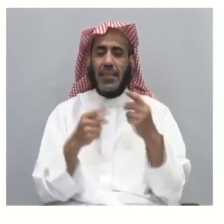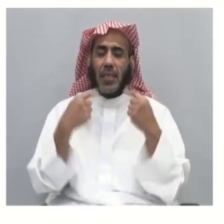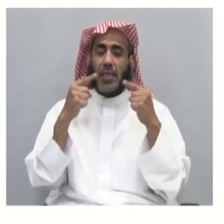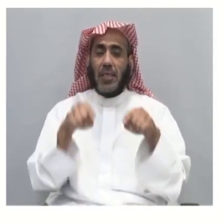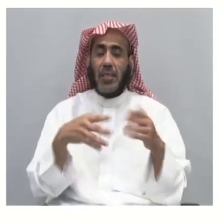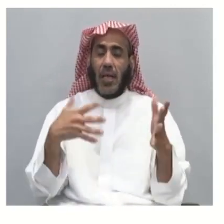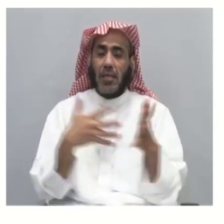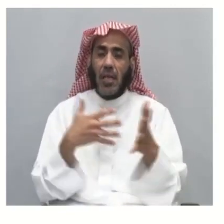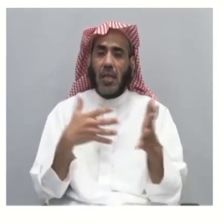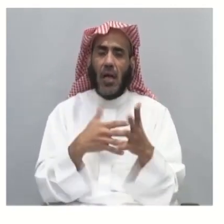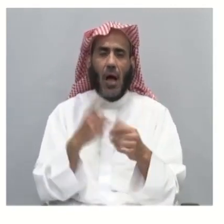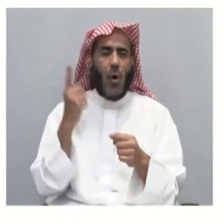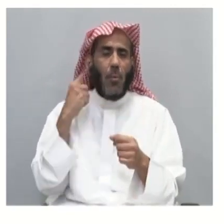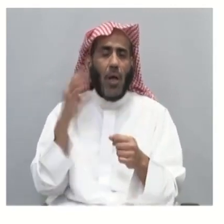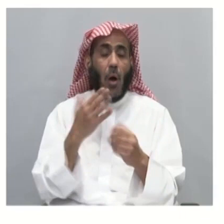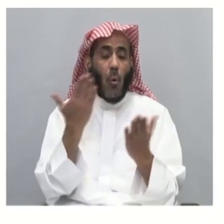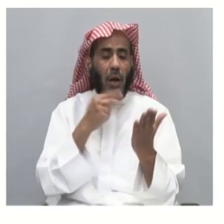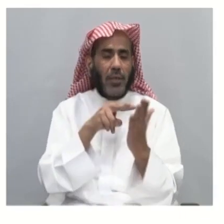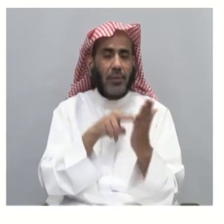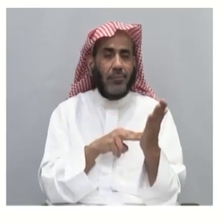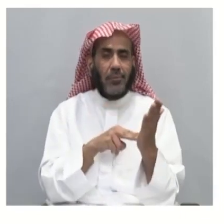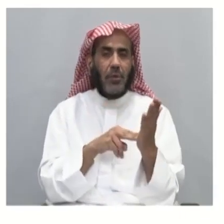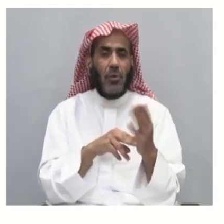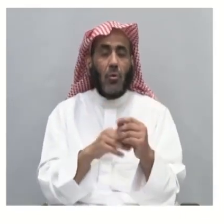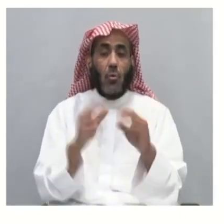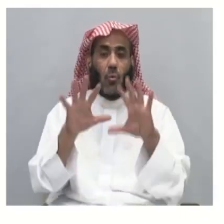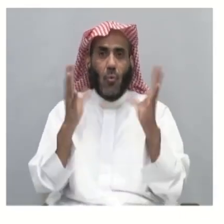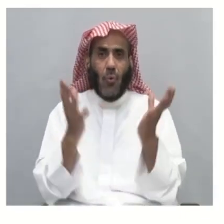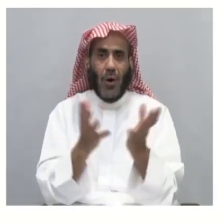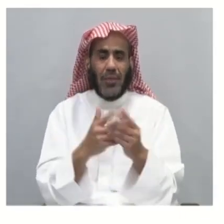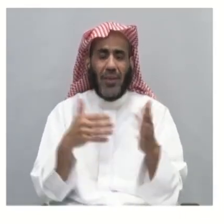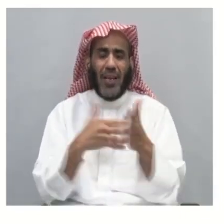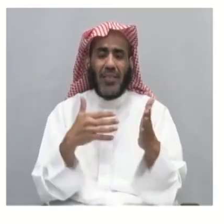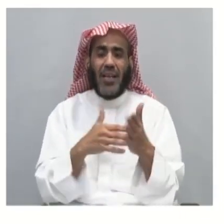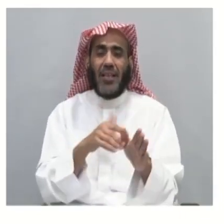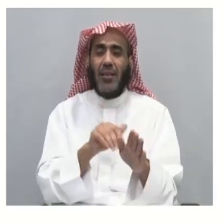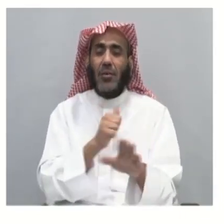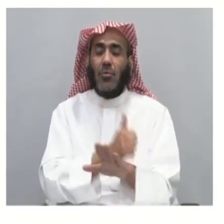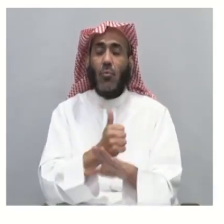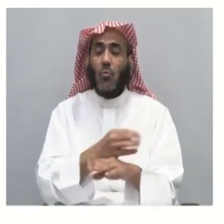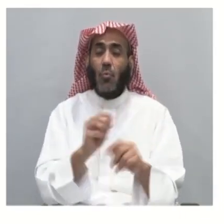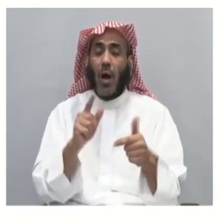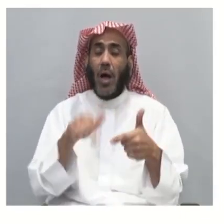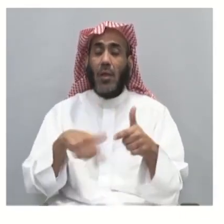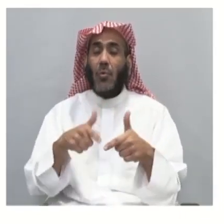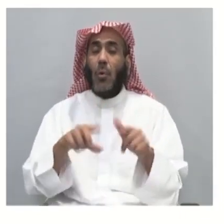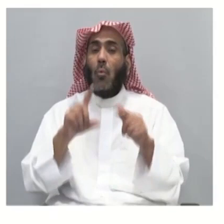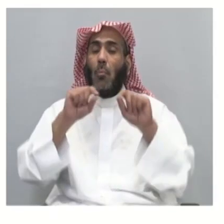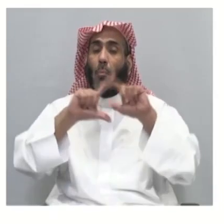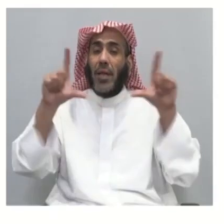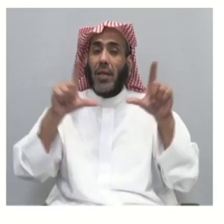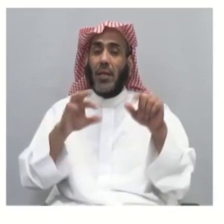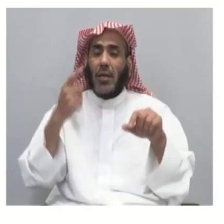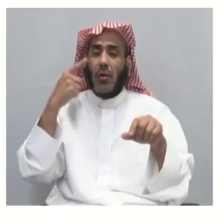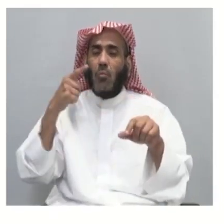احداثها او سمعتها اورات واصفا احداثها الرئيسه ومبينا موقفك من